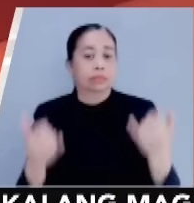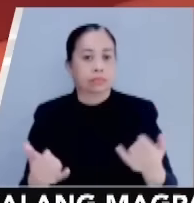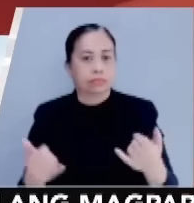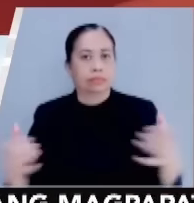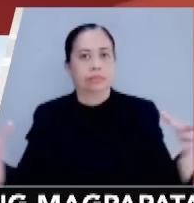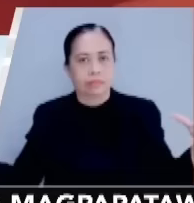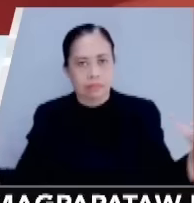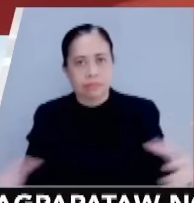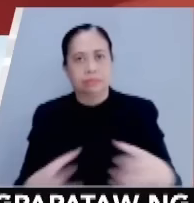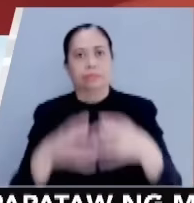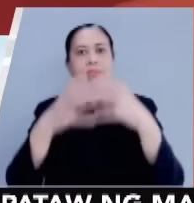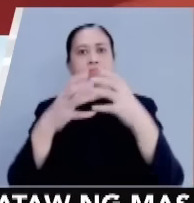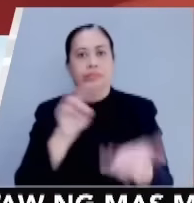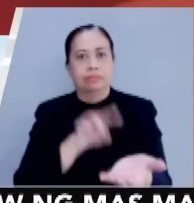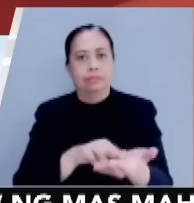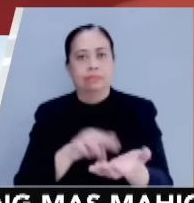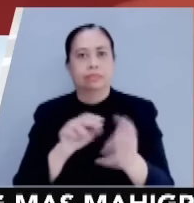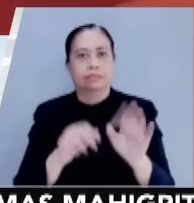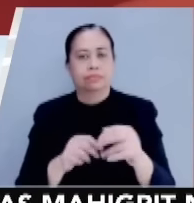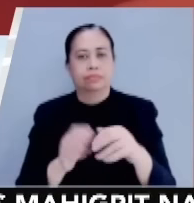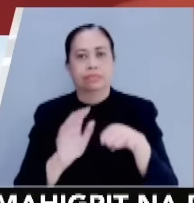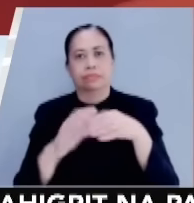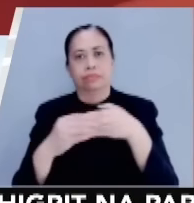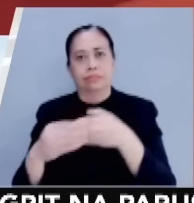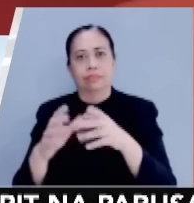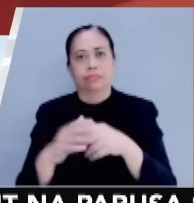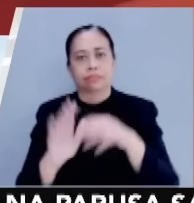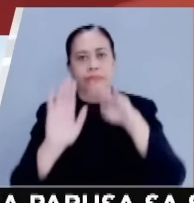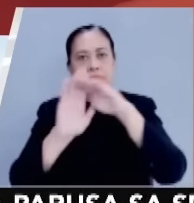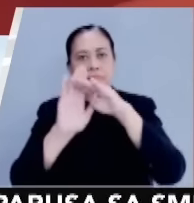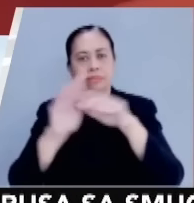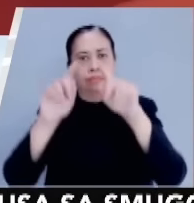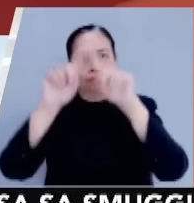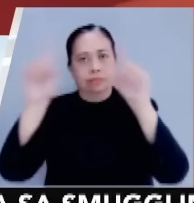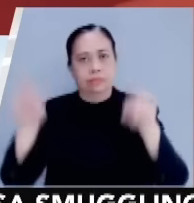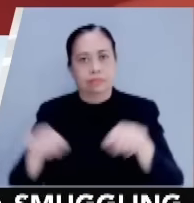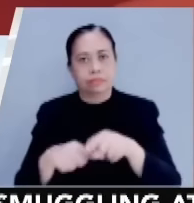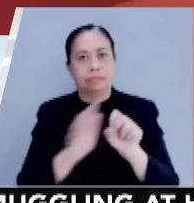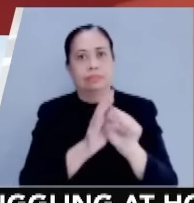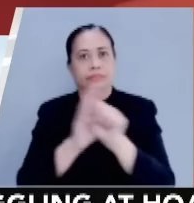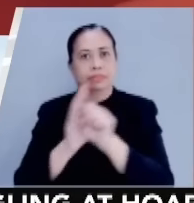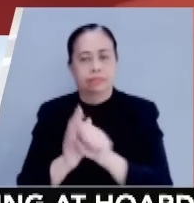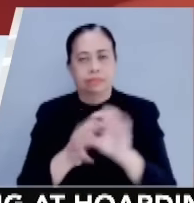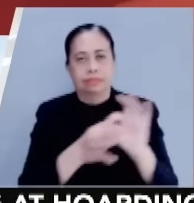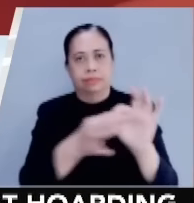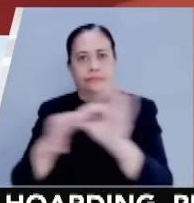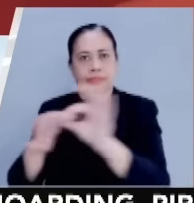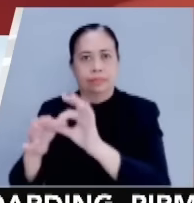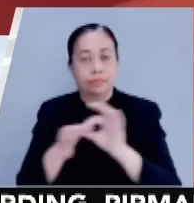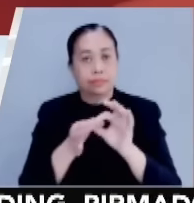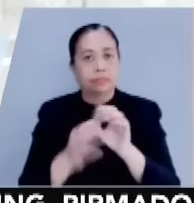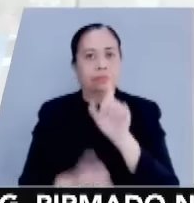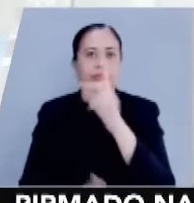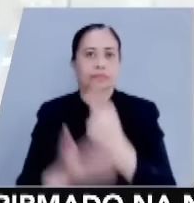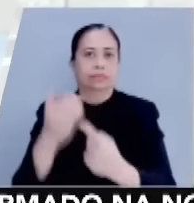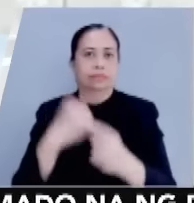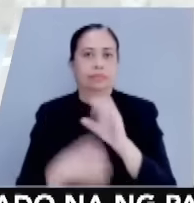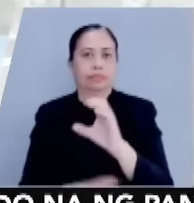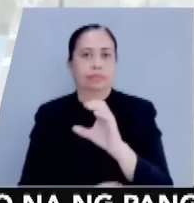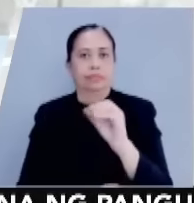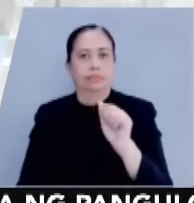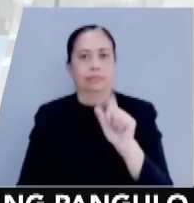sabay-sabay na pinirmahan ng kanilang mga lider ang isang manifesto bilang simbolo ng kanilang pagkakaisa bilang isang koalisyon.